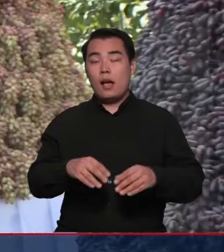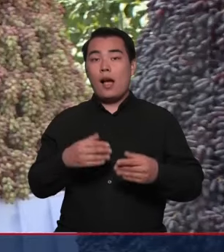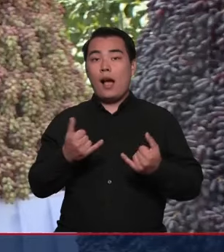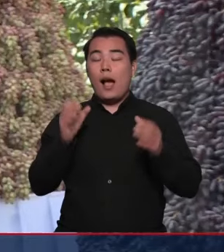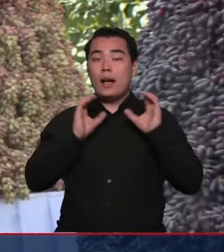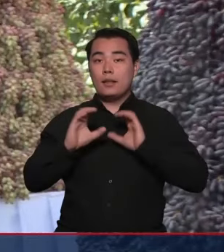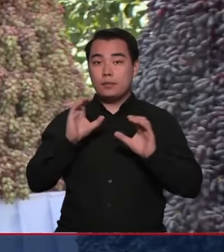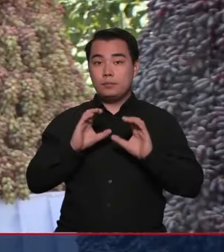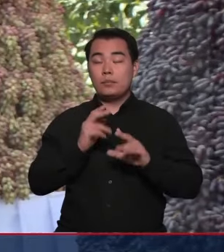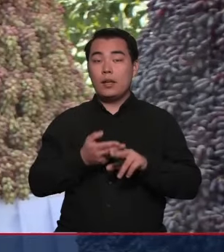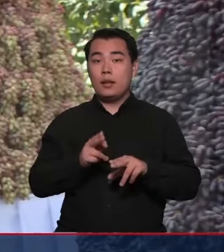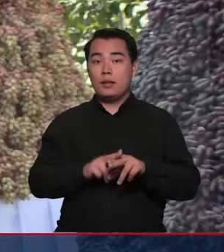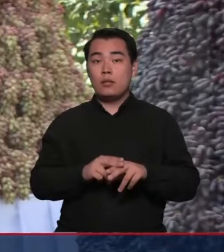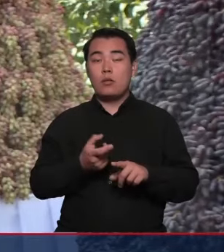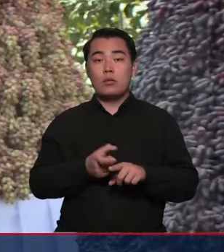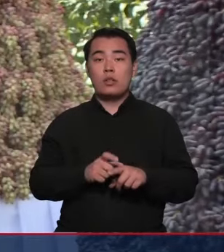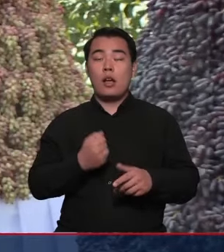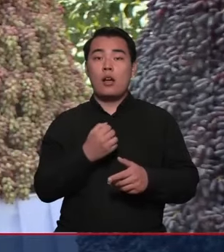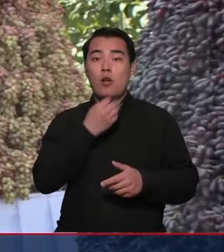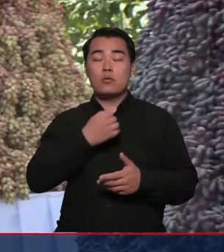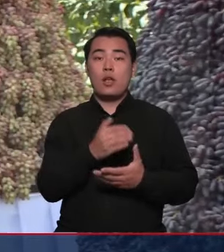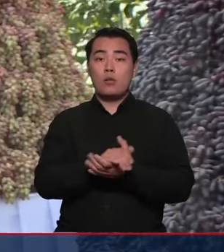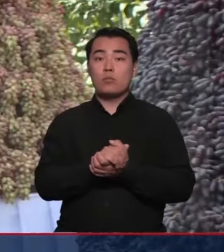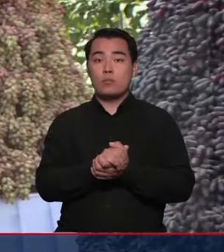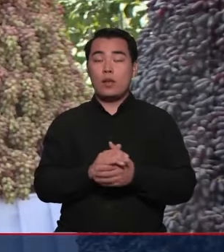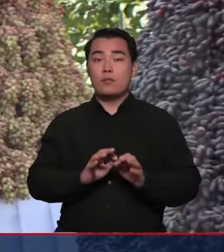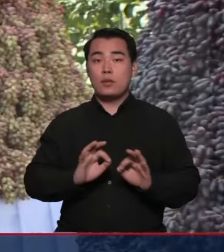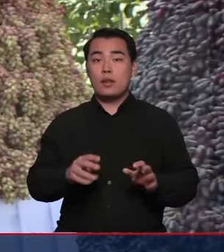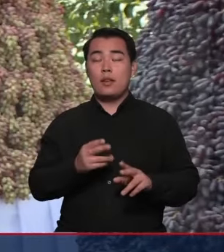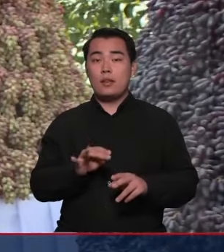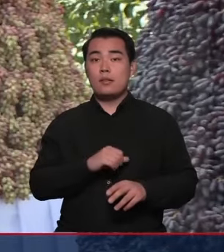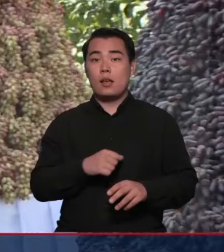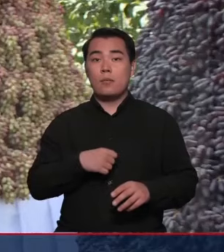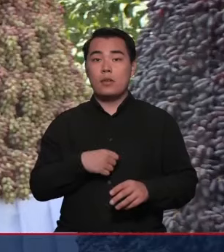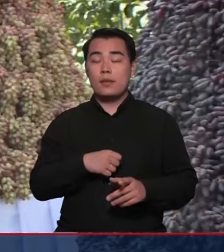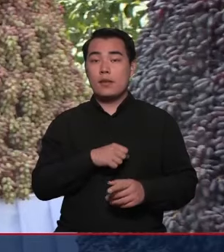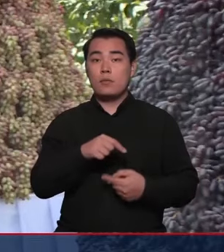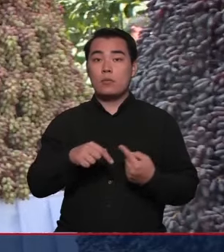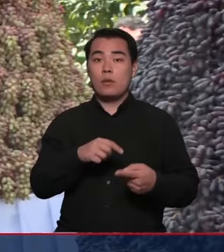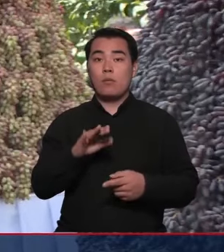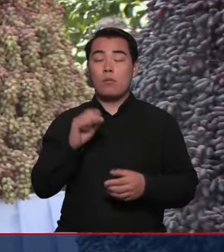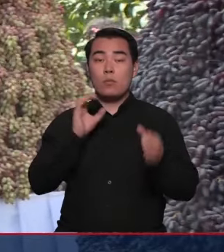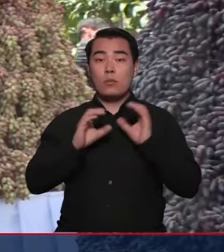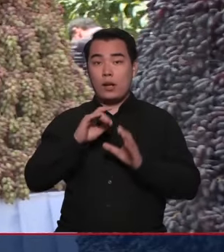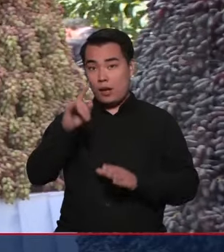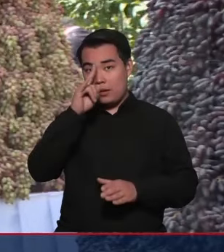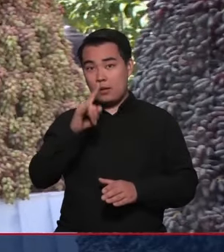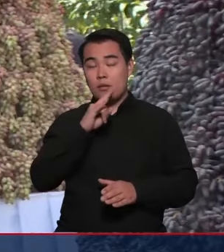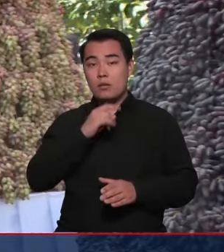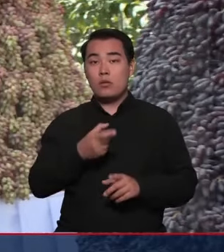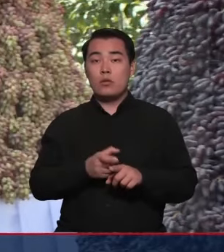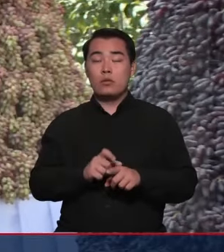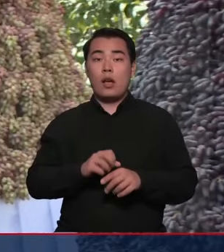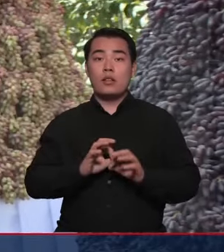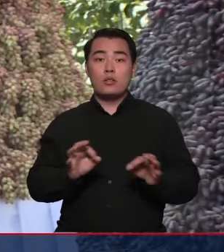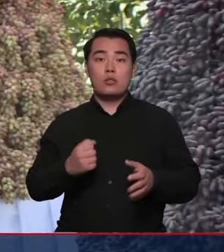академии. Я это вижу. У нас очень хорошее сотрудничество и вузами Казахстана, и большими вузами Казахстана очень хорошее